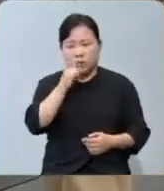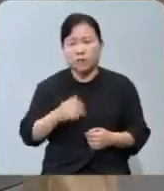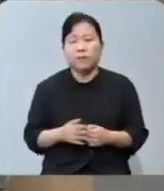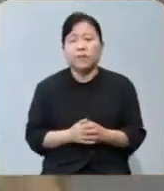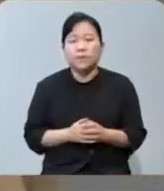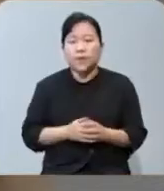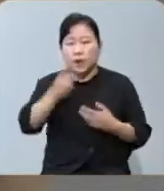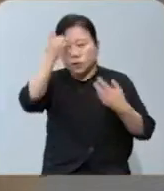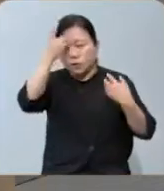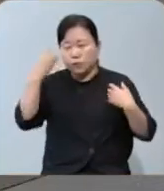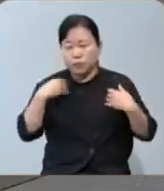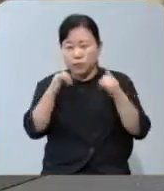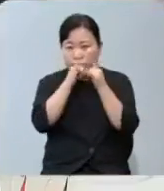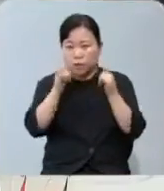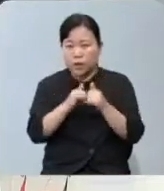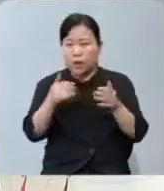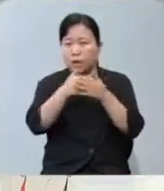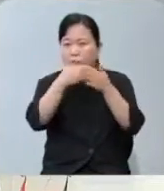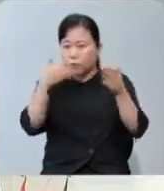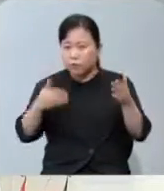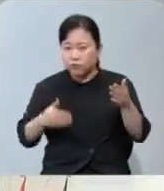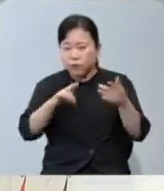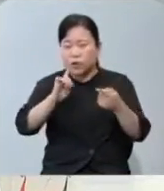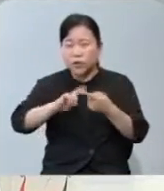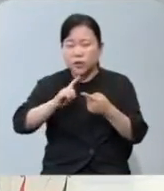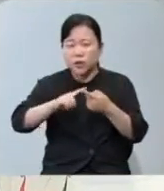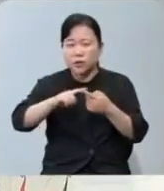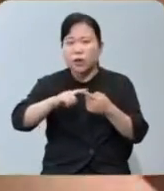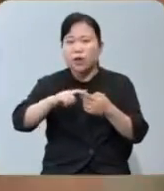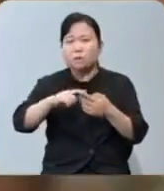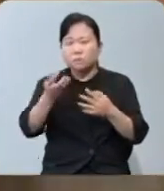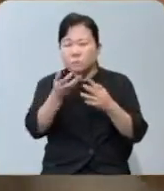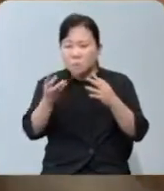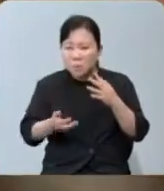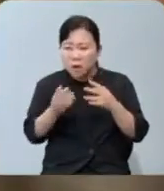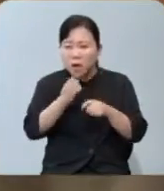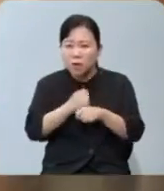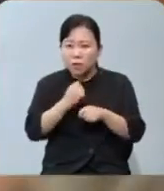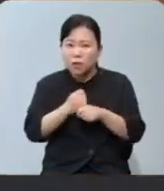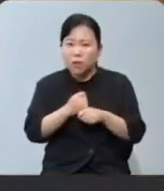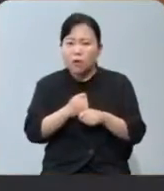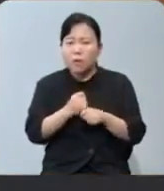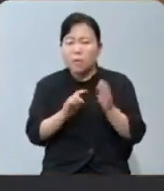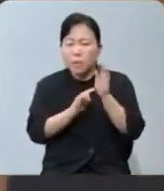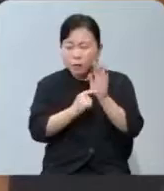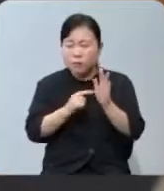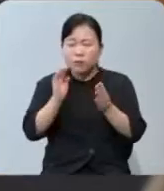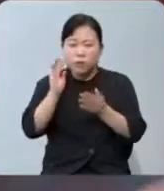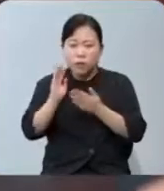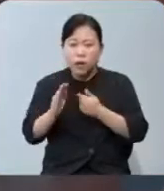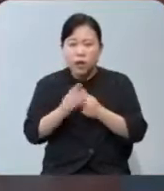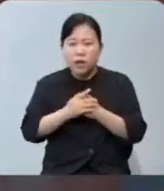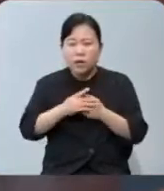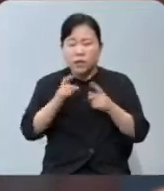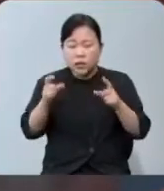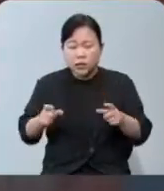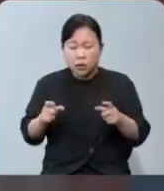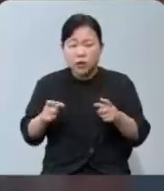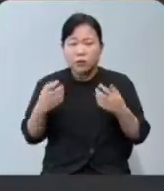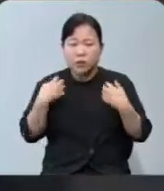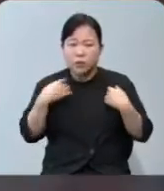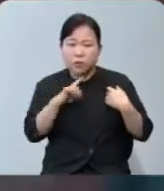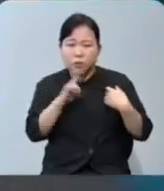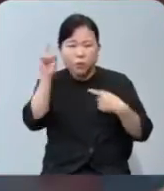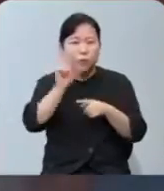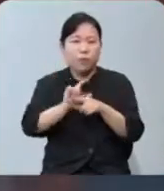정부가 거리두기 단계를 2 정하고 완화된 방역 지침을 발표한 이후 최종 결정을 앞둔 자치단체 도 구심을